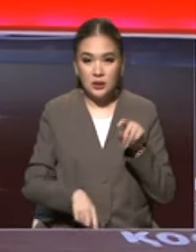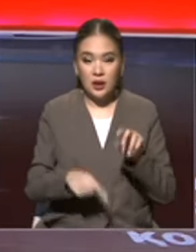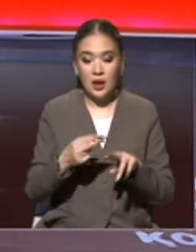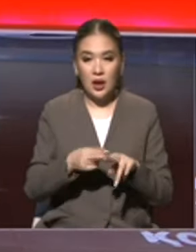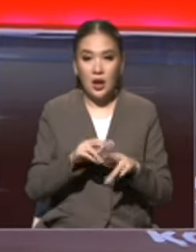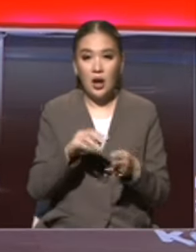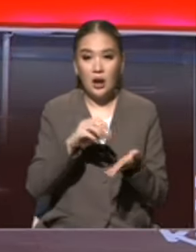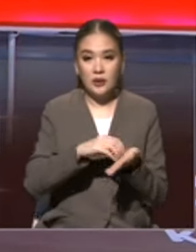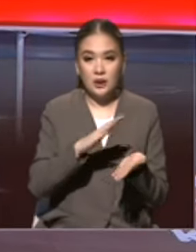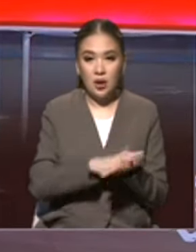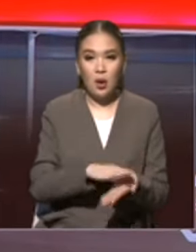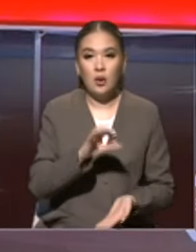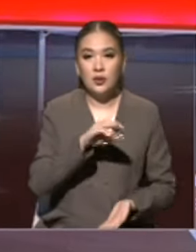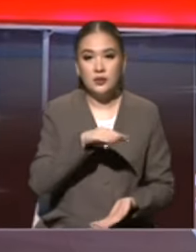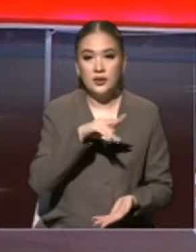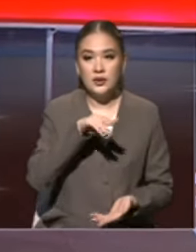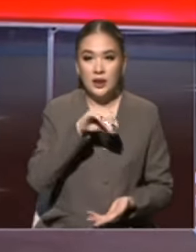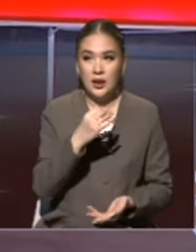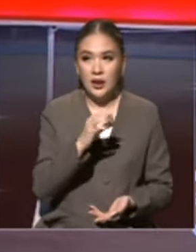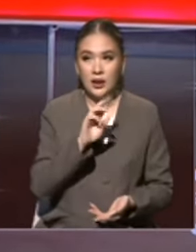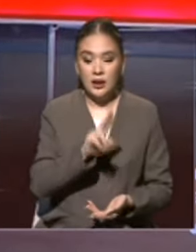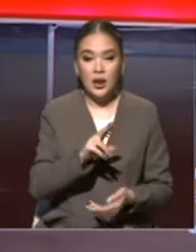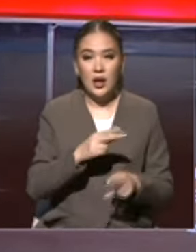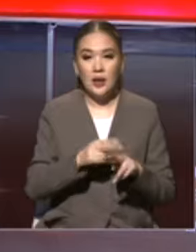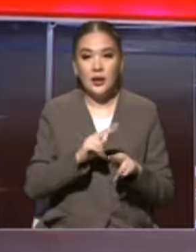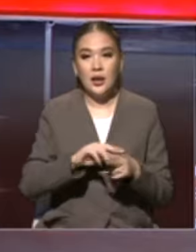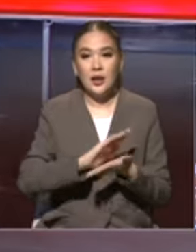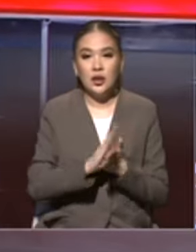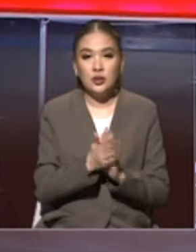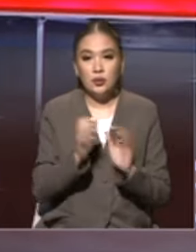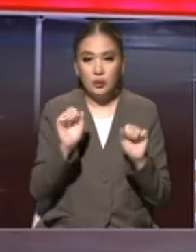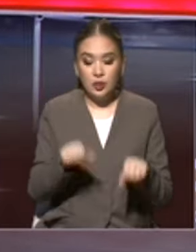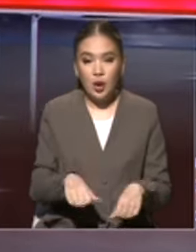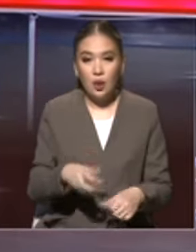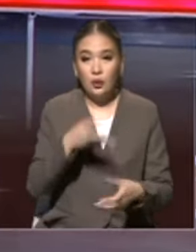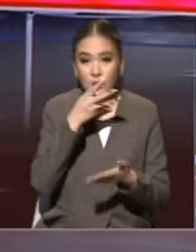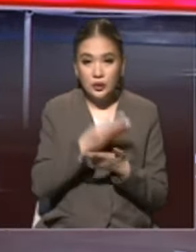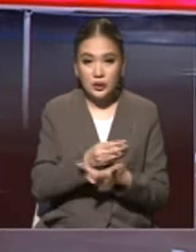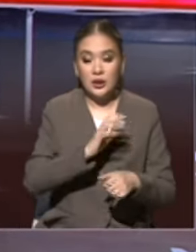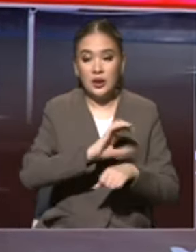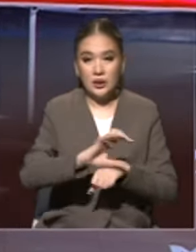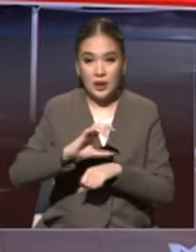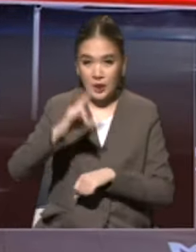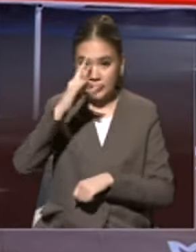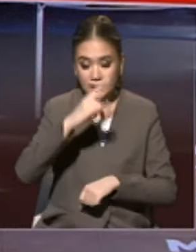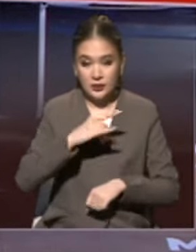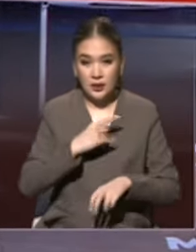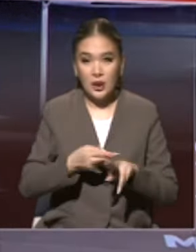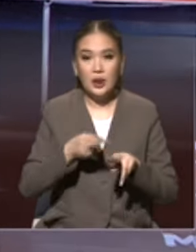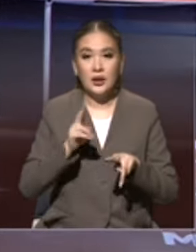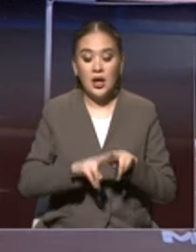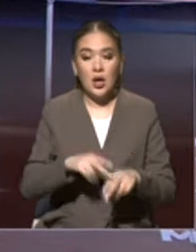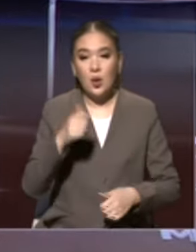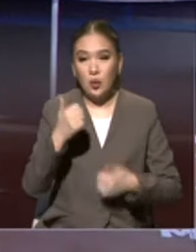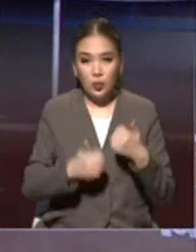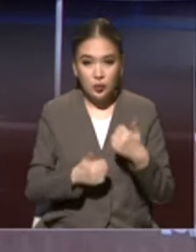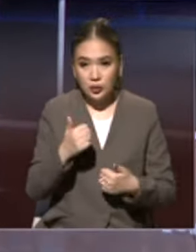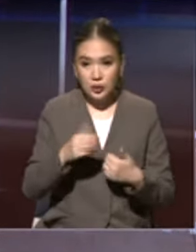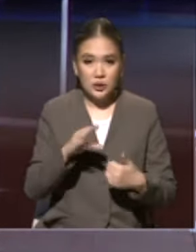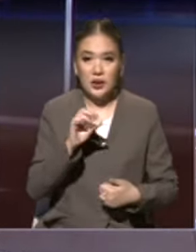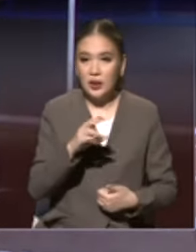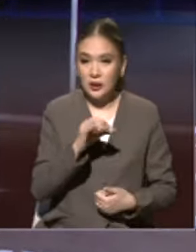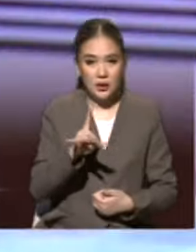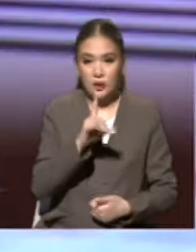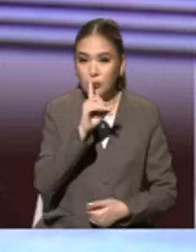қатарына офтейк келісімшарттар жасау мүмкіндігі көзделіп отыр. Яғни отандық өнім берушілермен ешқандай конкурс, тендер өткізбей,